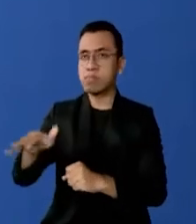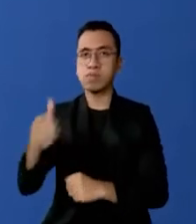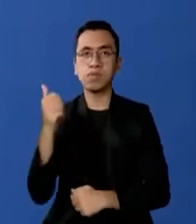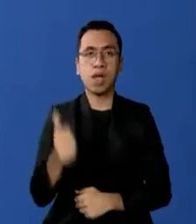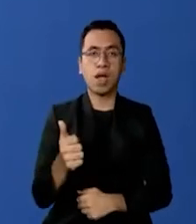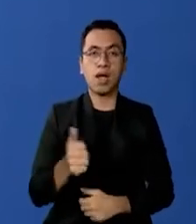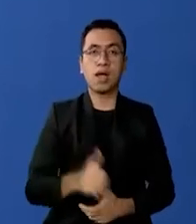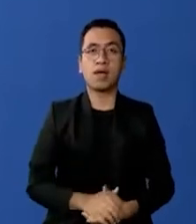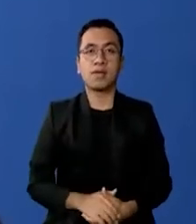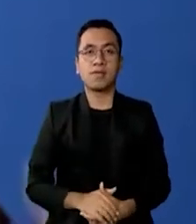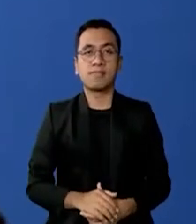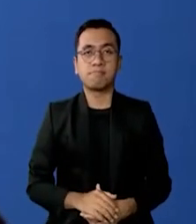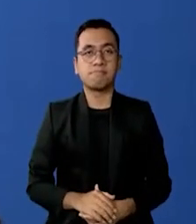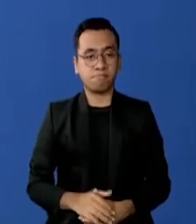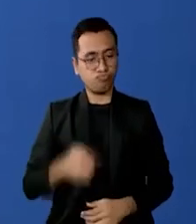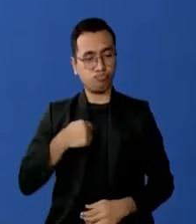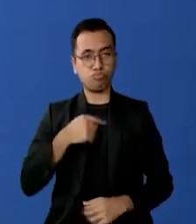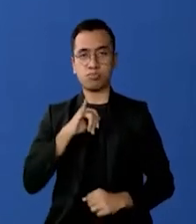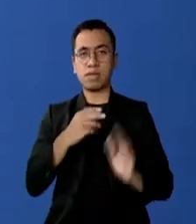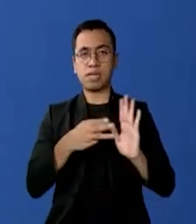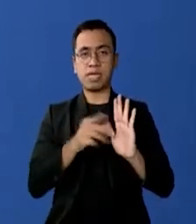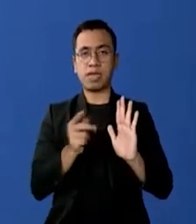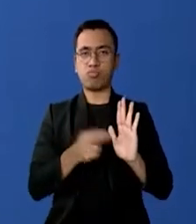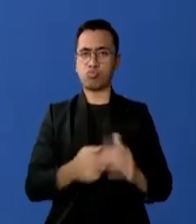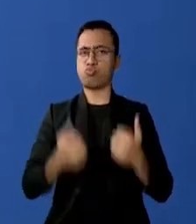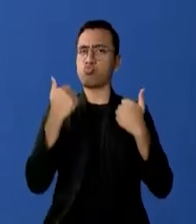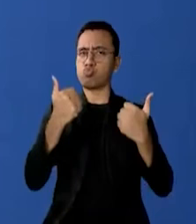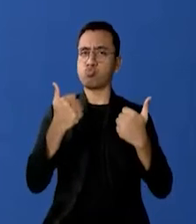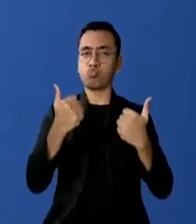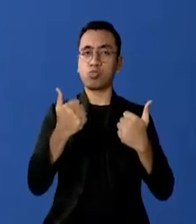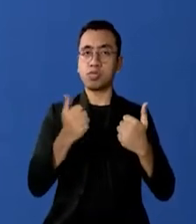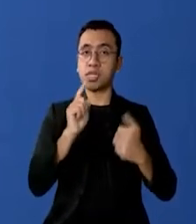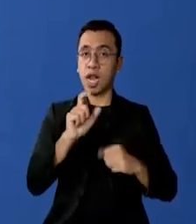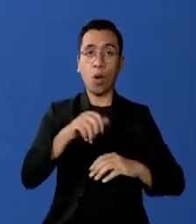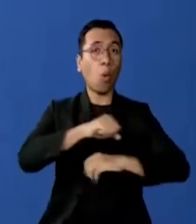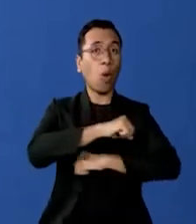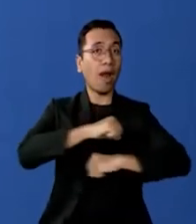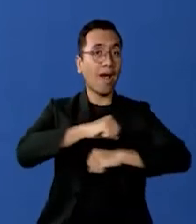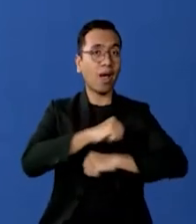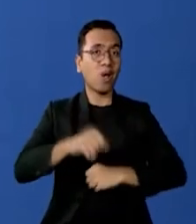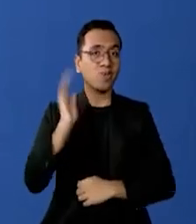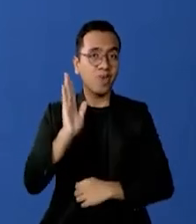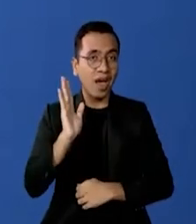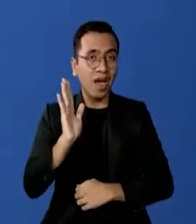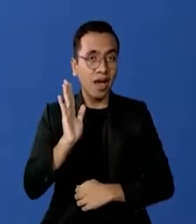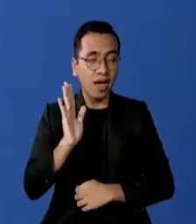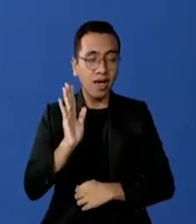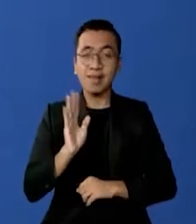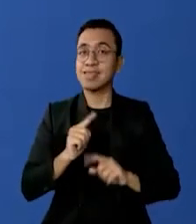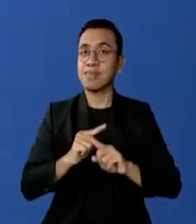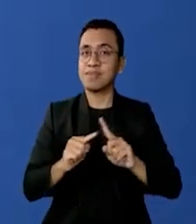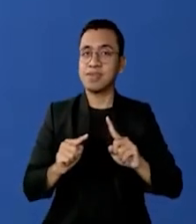menekankan pada saat usai menjaga imunitas saya kok dengan cara berolahraga Tetapi kalau kita tidak